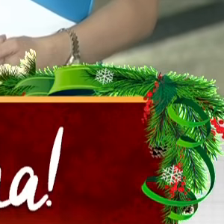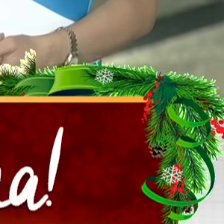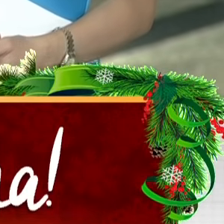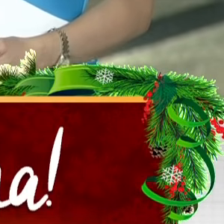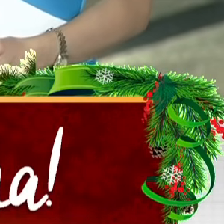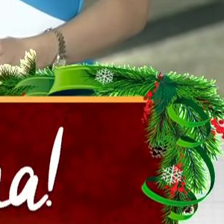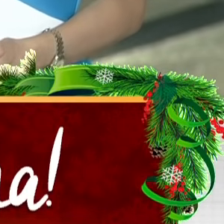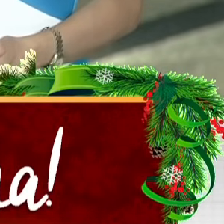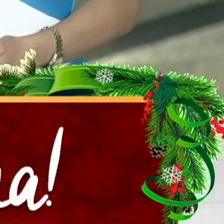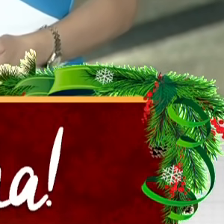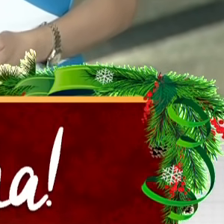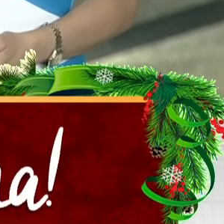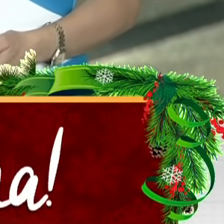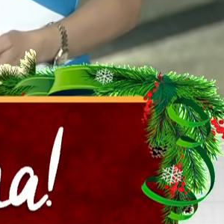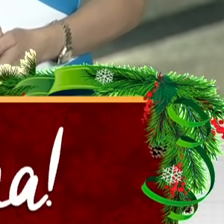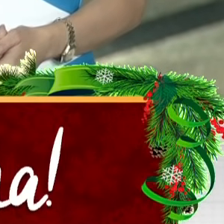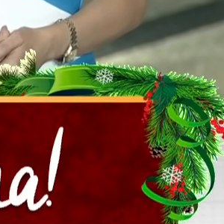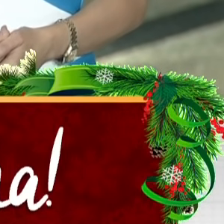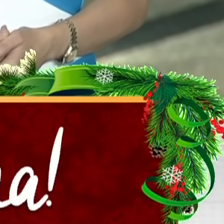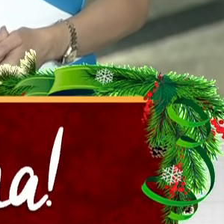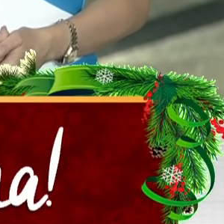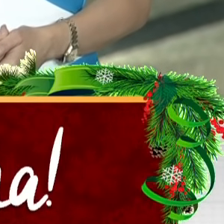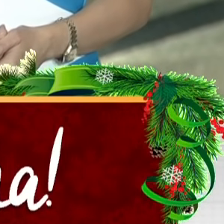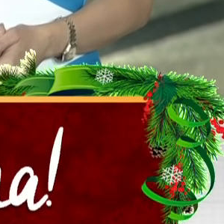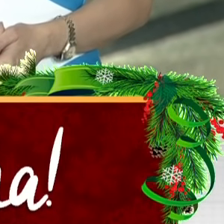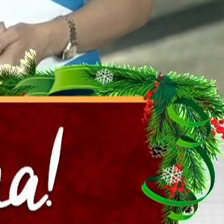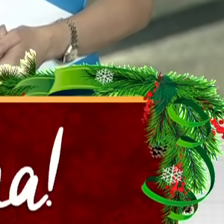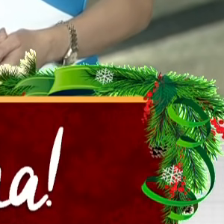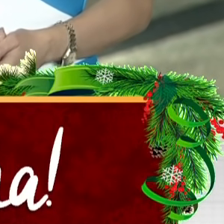hamon, anumang panahon, tapat kaming